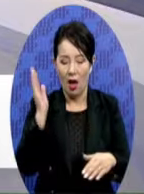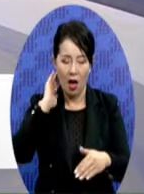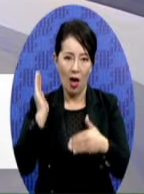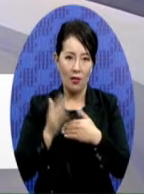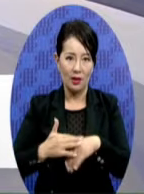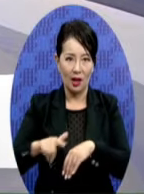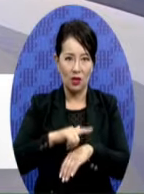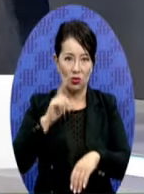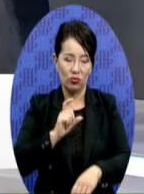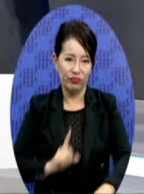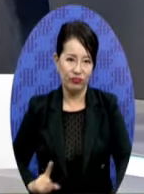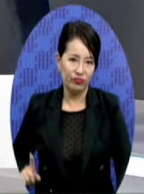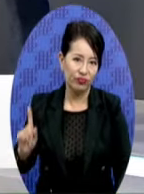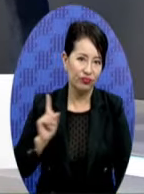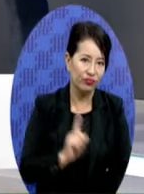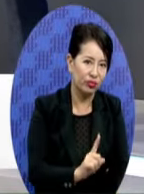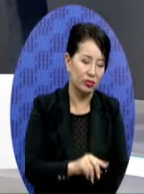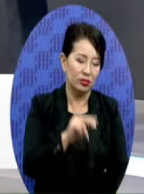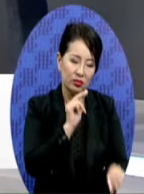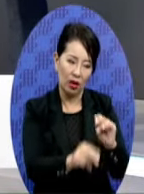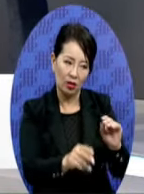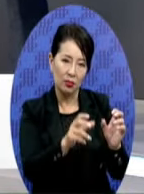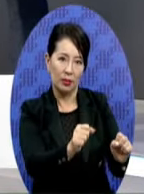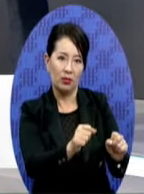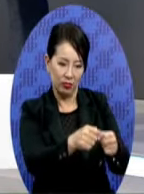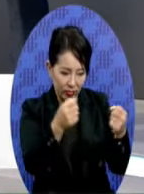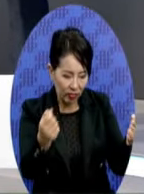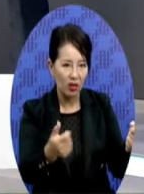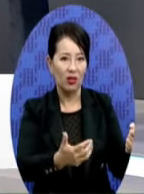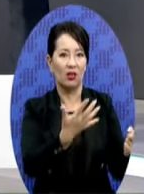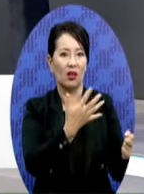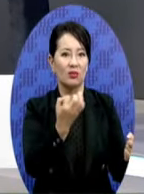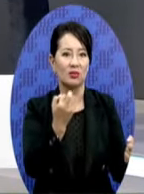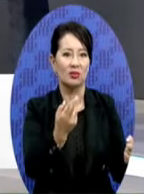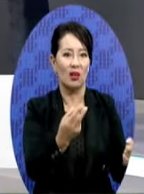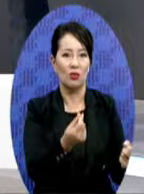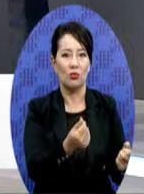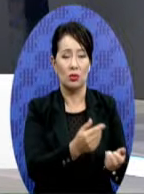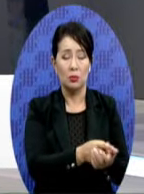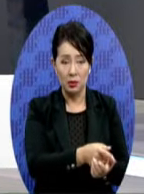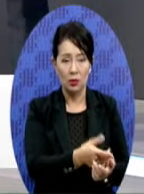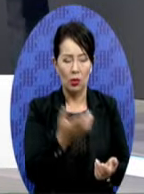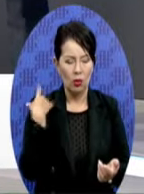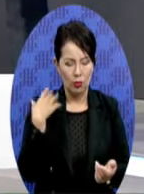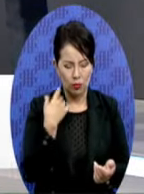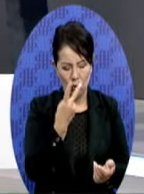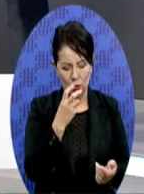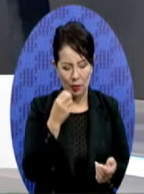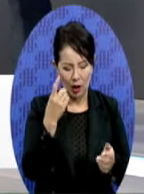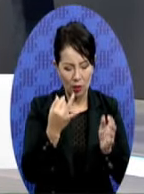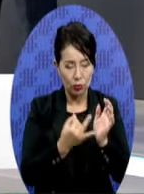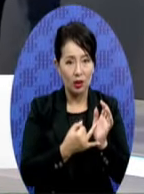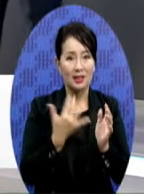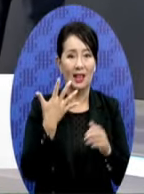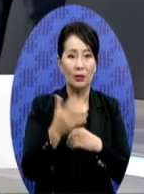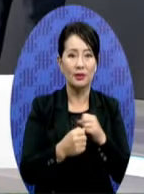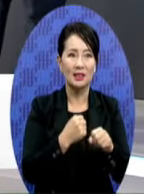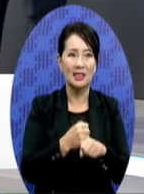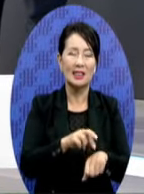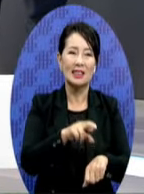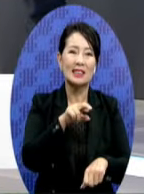бас ингээд нэгжлэг шалгалт хийж хагаад олж ирсэн. За түүнд бол одоо 2017 онд 5 жилийн хорих ял оноосон. За түүнтэй хамт одоо